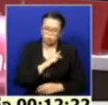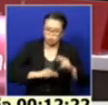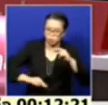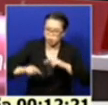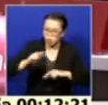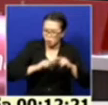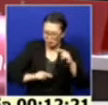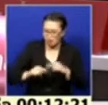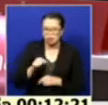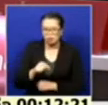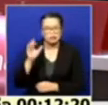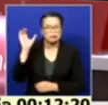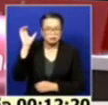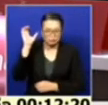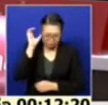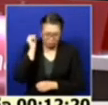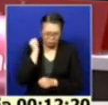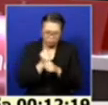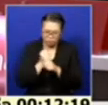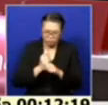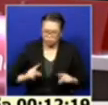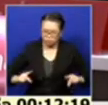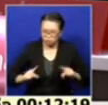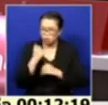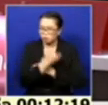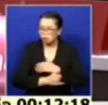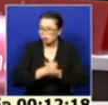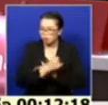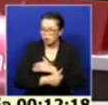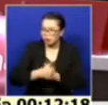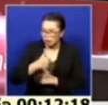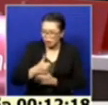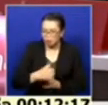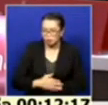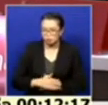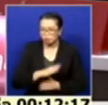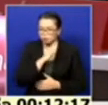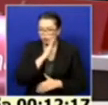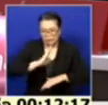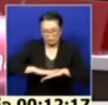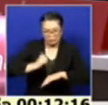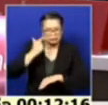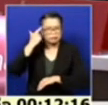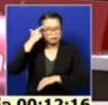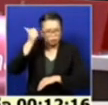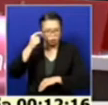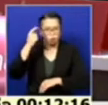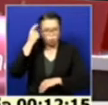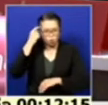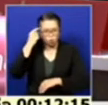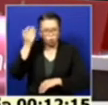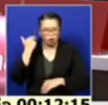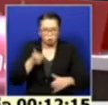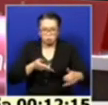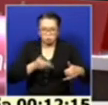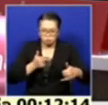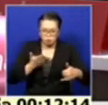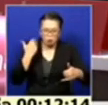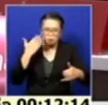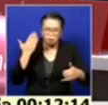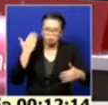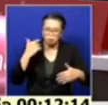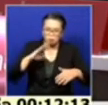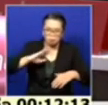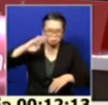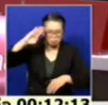องมาคุยกันตรงนี้ก็เพราะมันไม่รู้ท่านเป็นรัฐมนตรีท่านดูแลคนทั้งหมดผมอยากถามหน้า